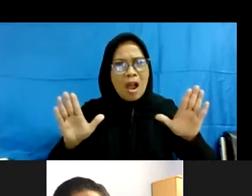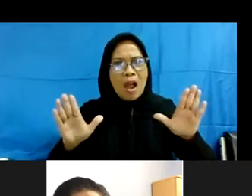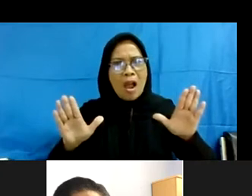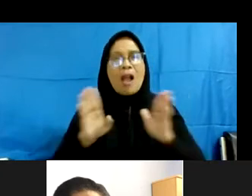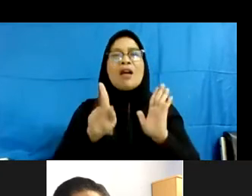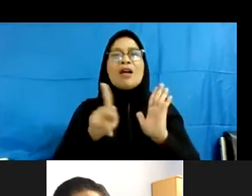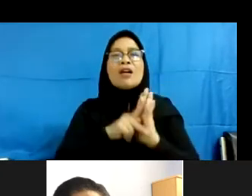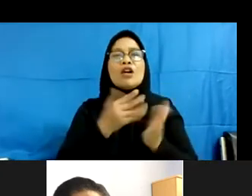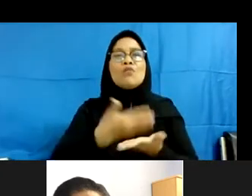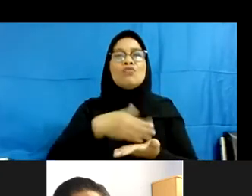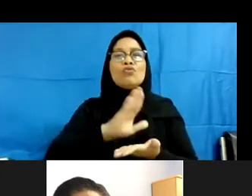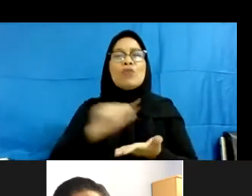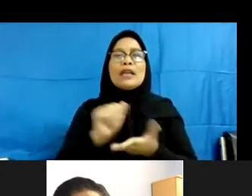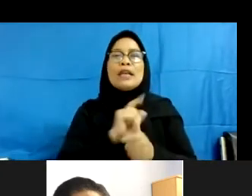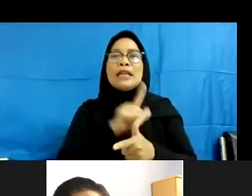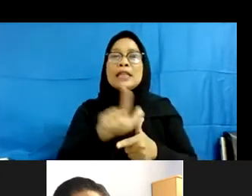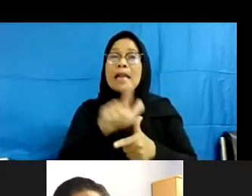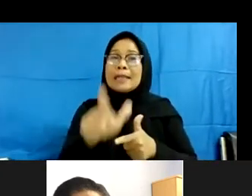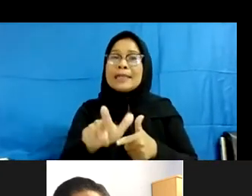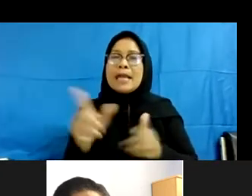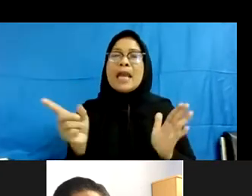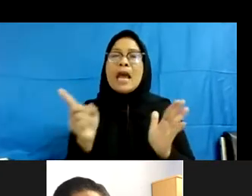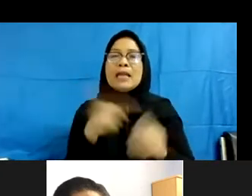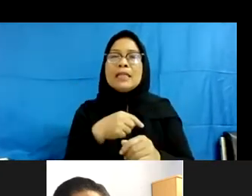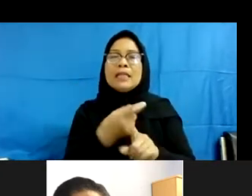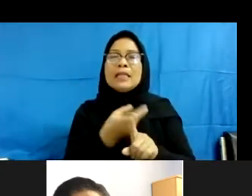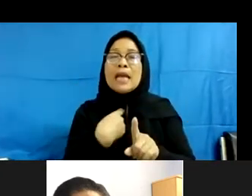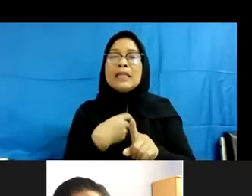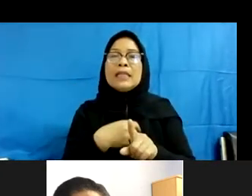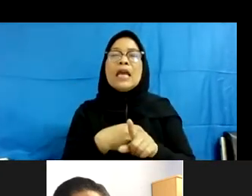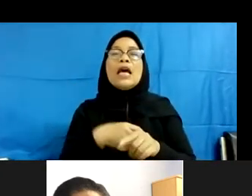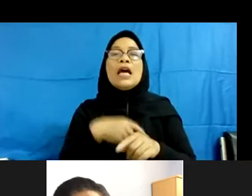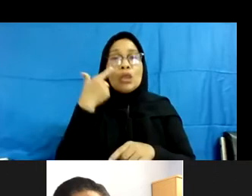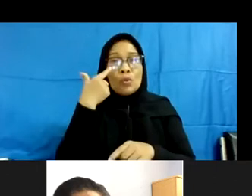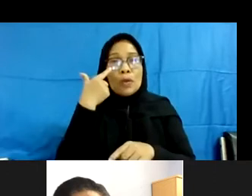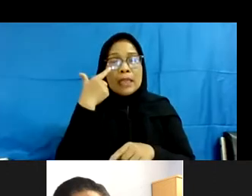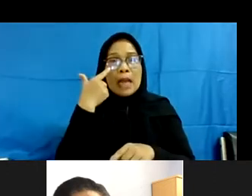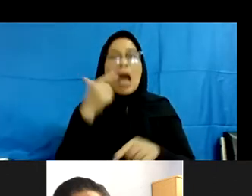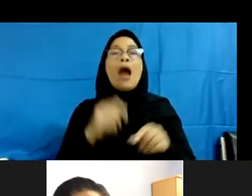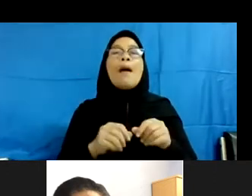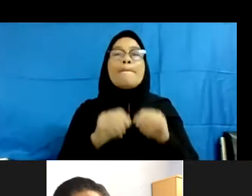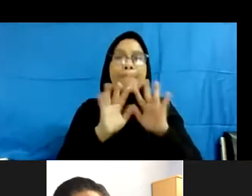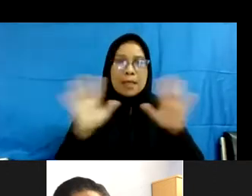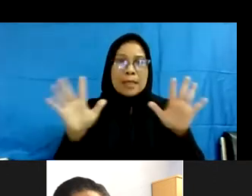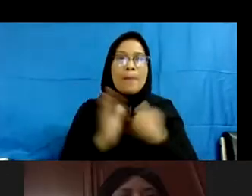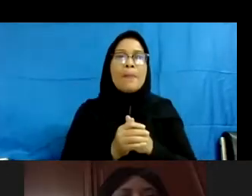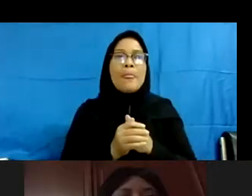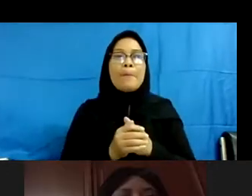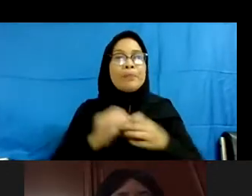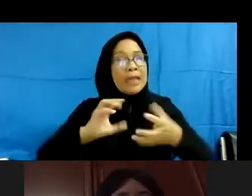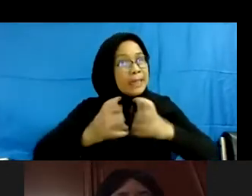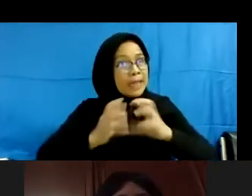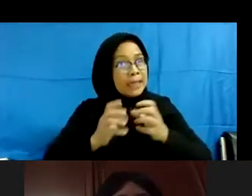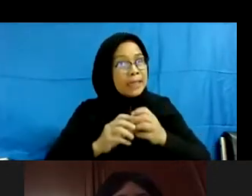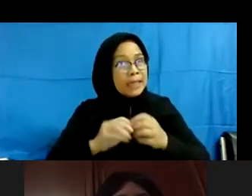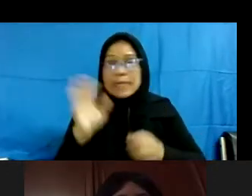kebutuhan literasi dari disabilitas netra juga semakin beragam. Jadi sekali lagi saya garis bawahi,